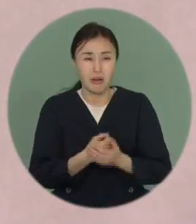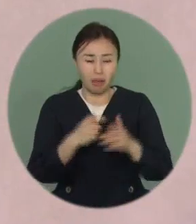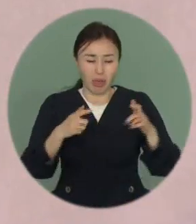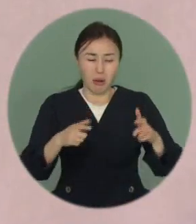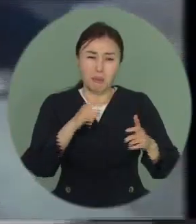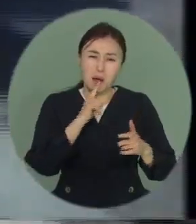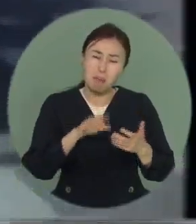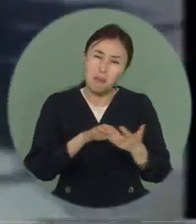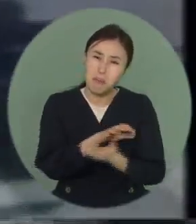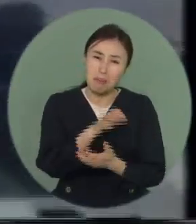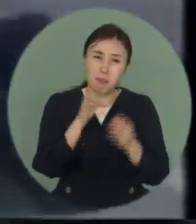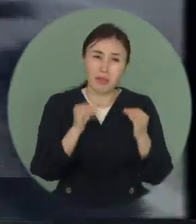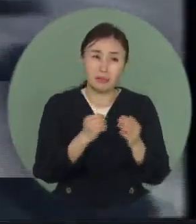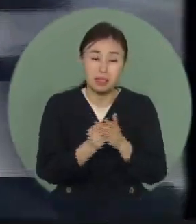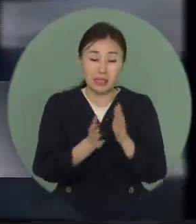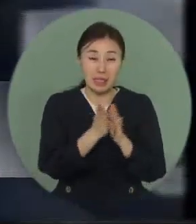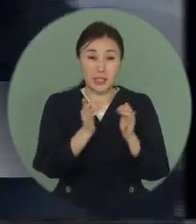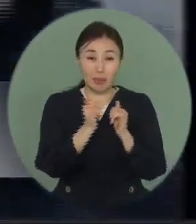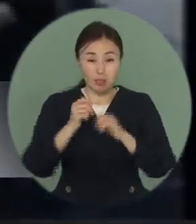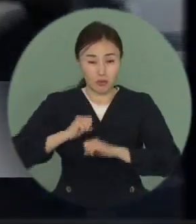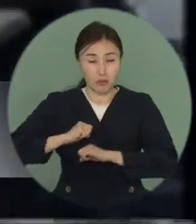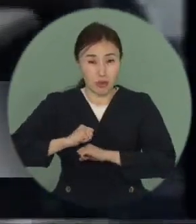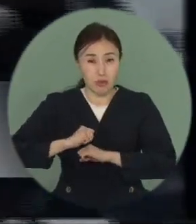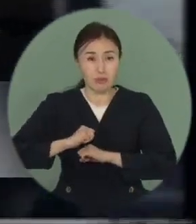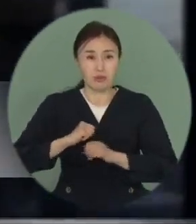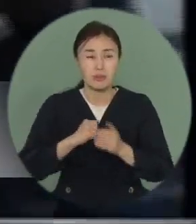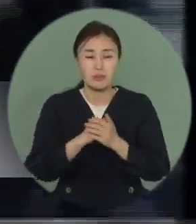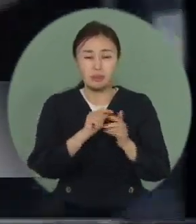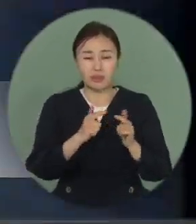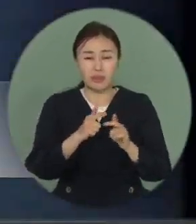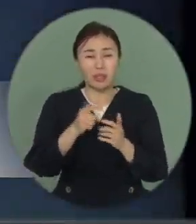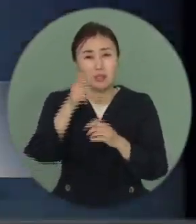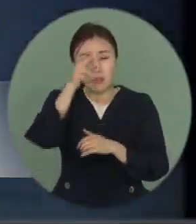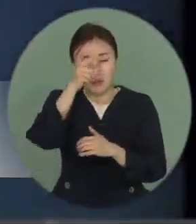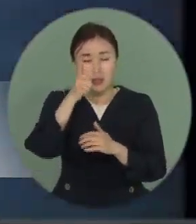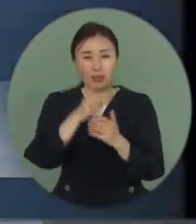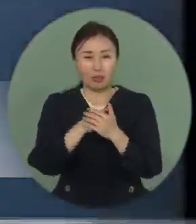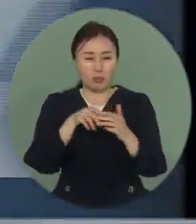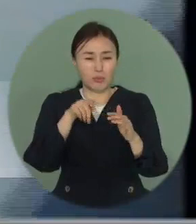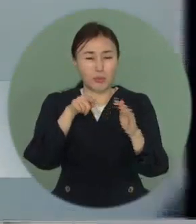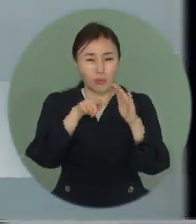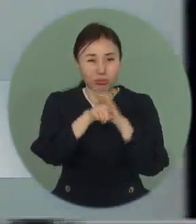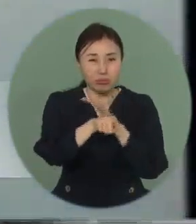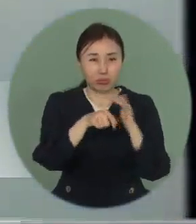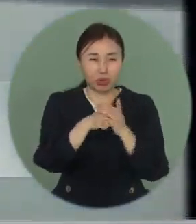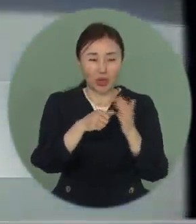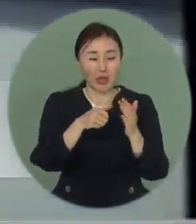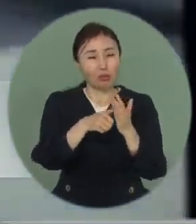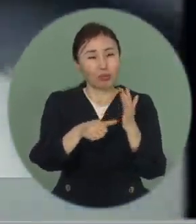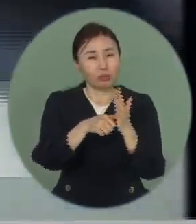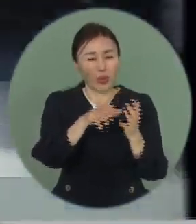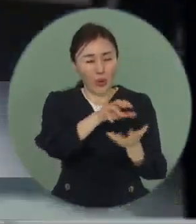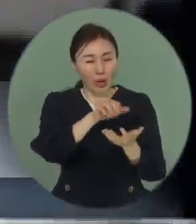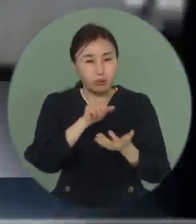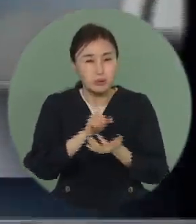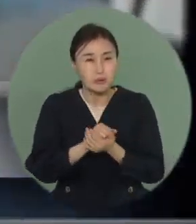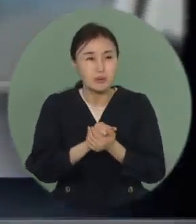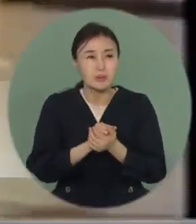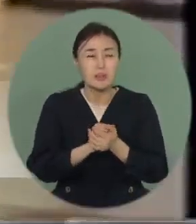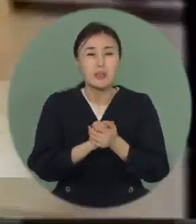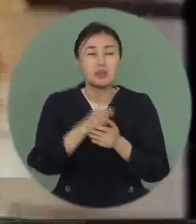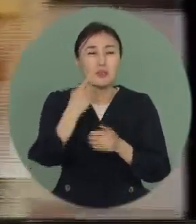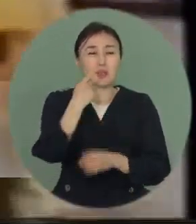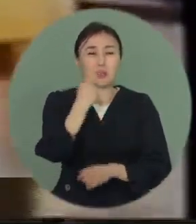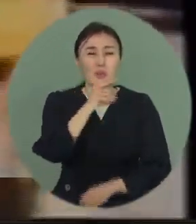있습니다 시민군들이 경찰서 무기고를 습격해 무장한 시점이 1980년 5월 21일 오전인지